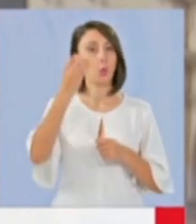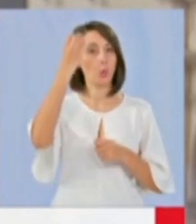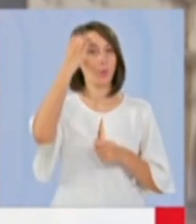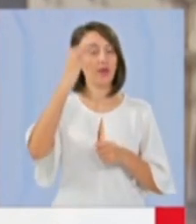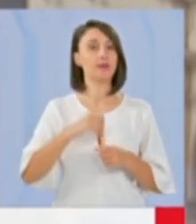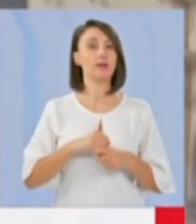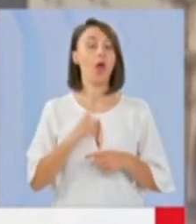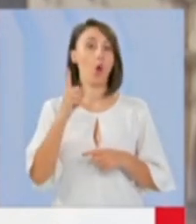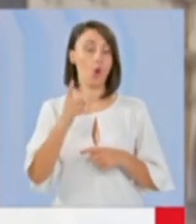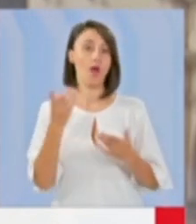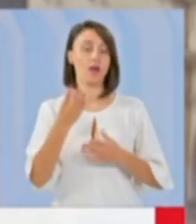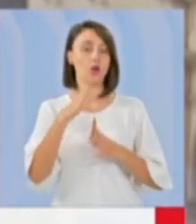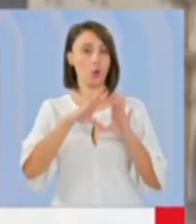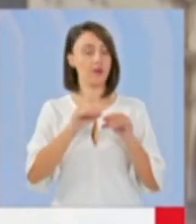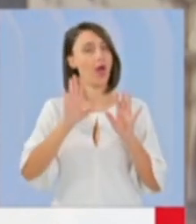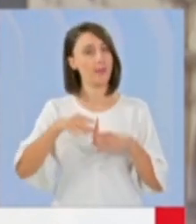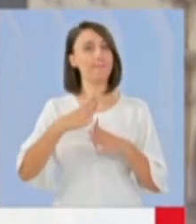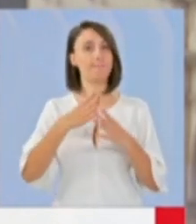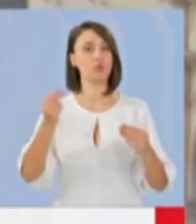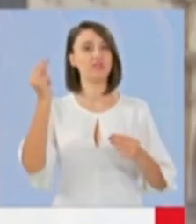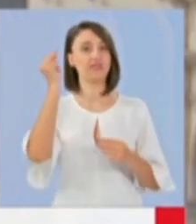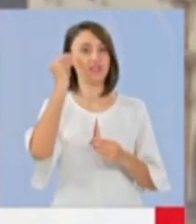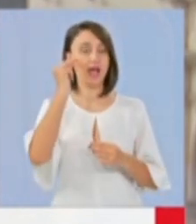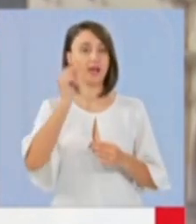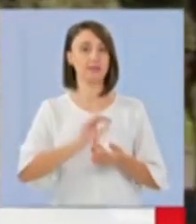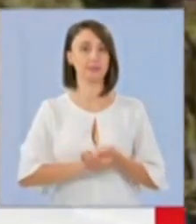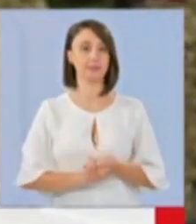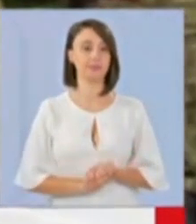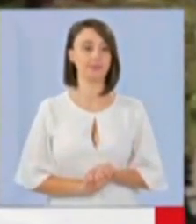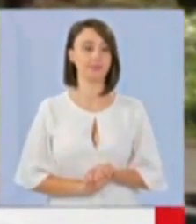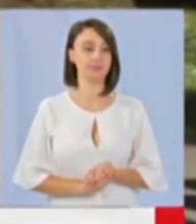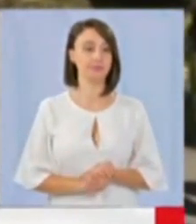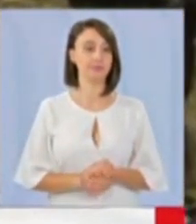statului Baltic, de la care România are mult de învățat.